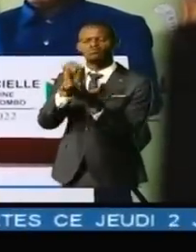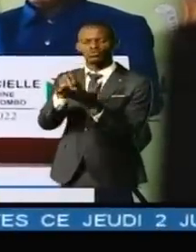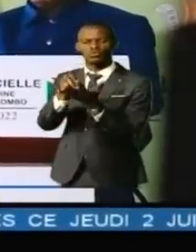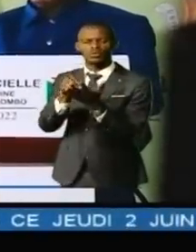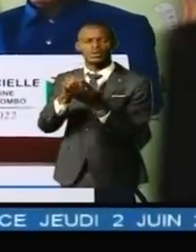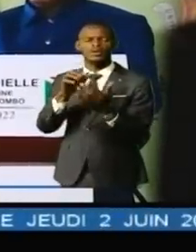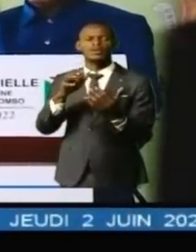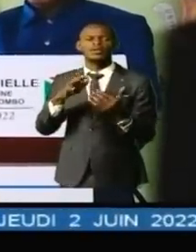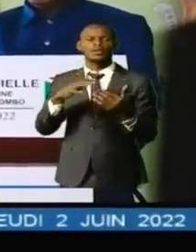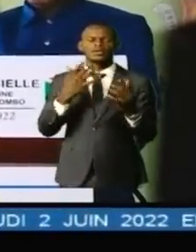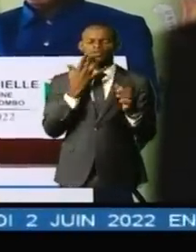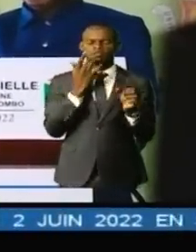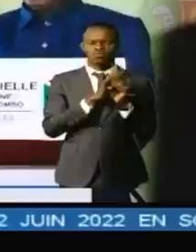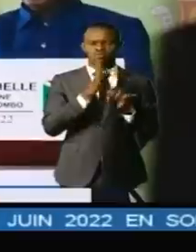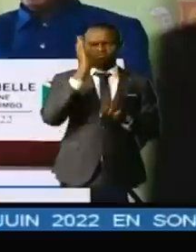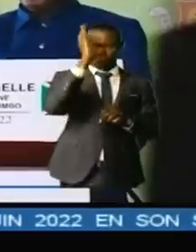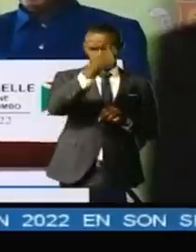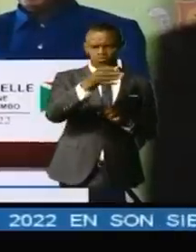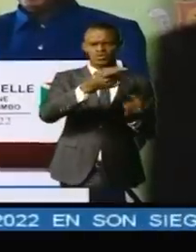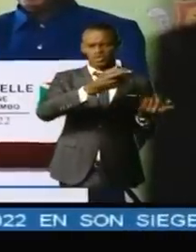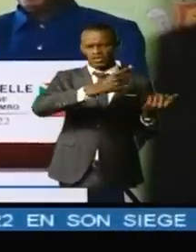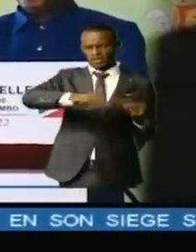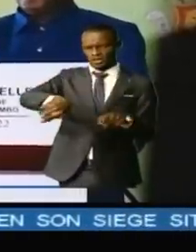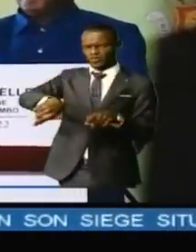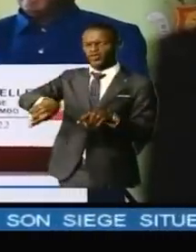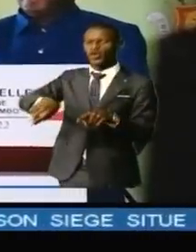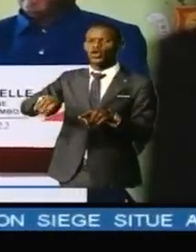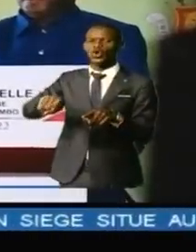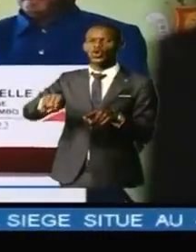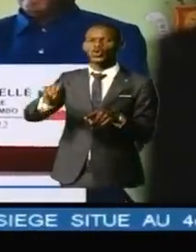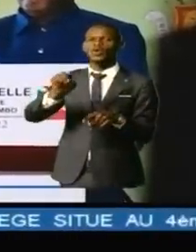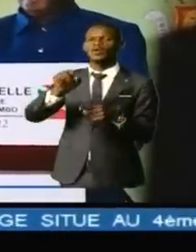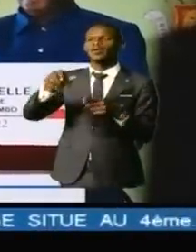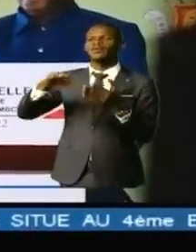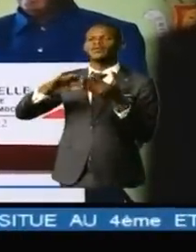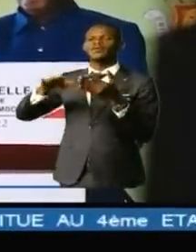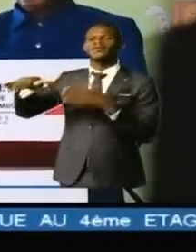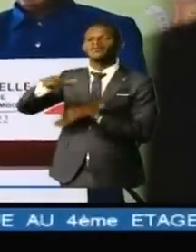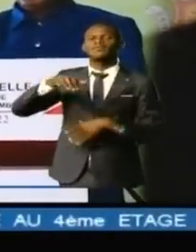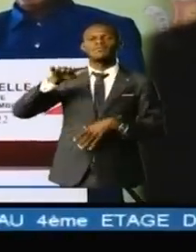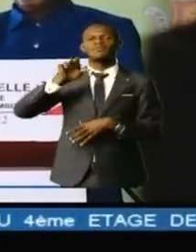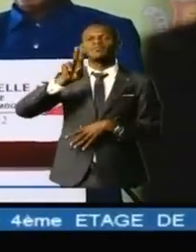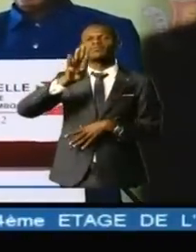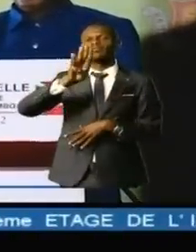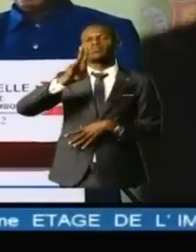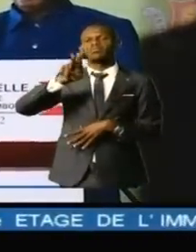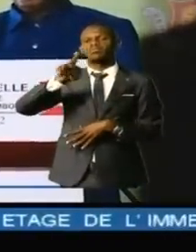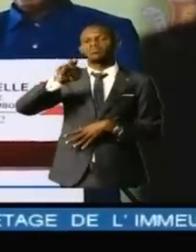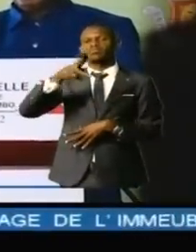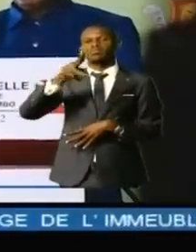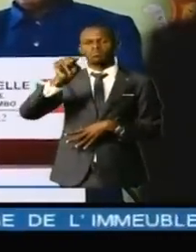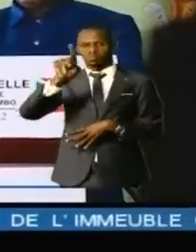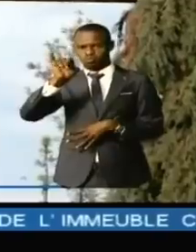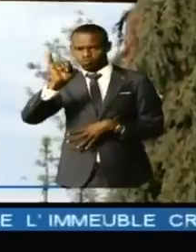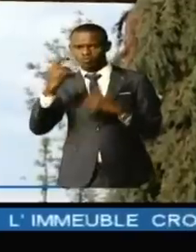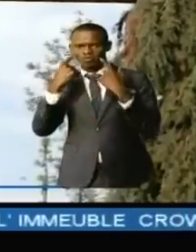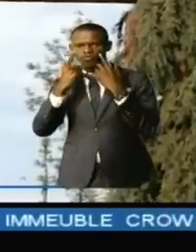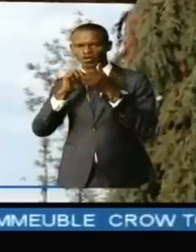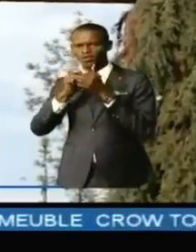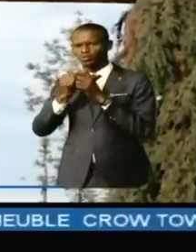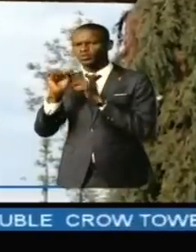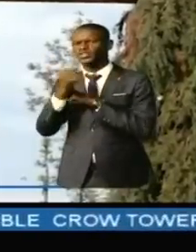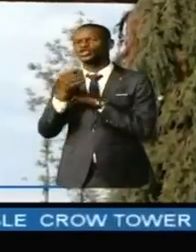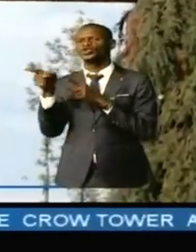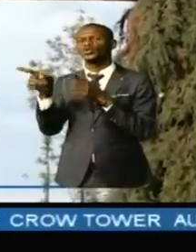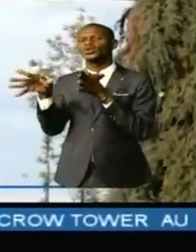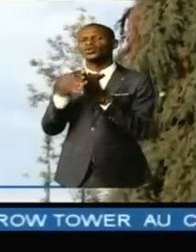le Burundi, affirmant qu'il se rendra à l'intérieur du pays pour s'imprégner des réalités sur le terrain. En séjour